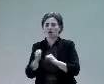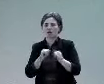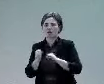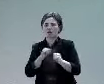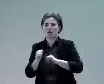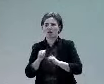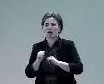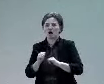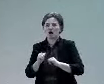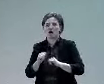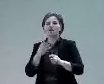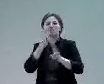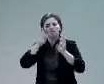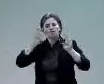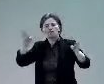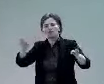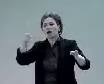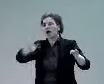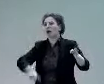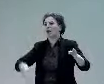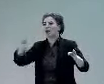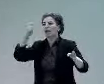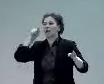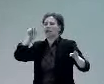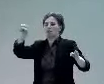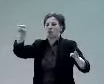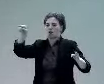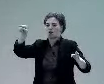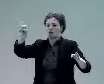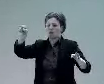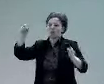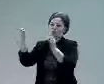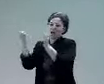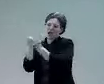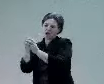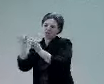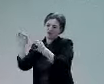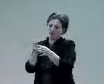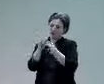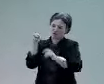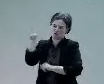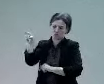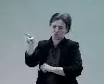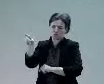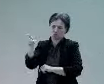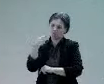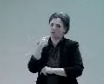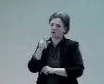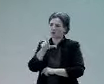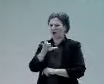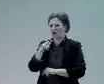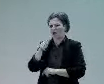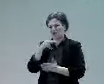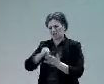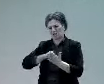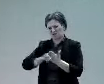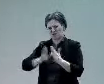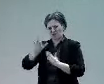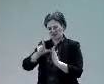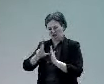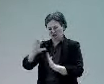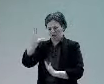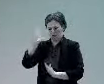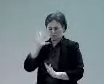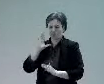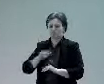l'emergenza climatica, che ne è insieme con causa ed effetto. E viceversa, come scriveva Alex Langer molto tempo fa, la